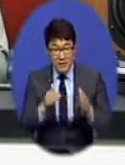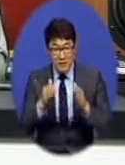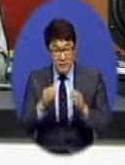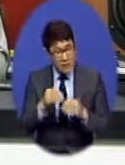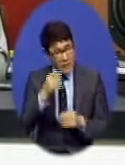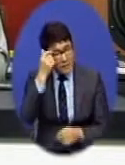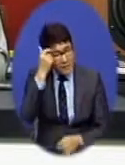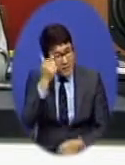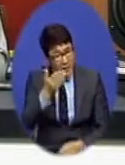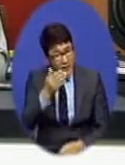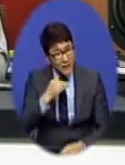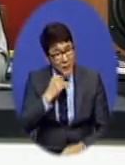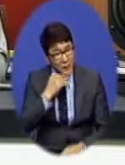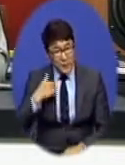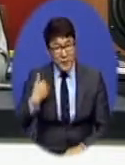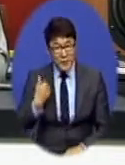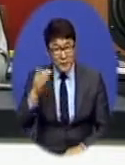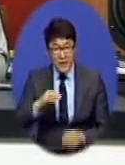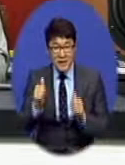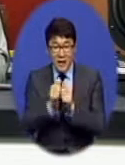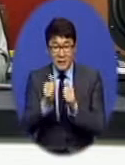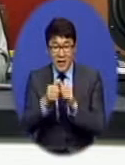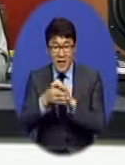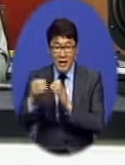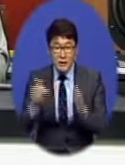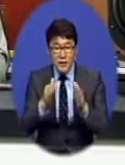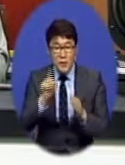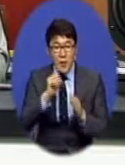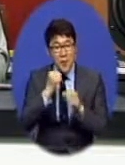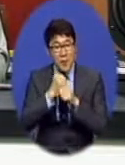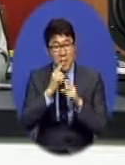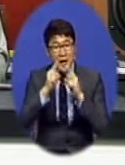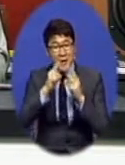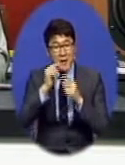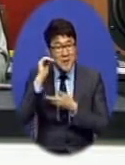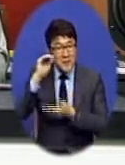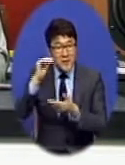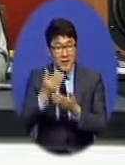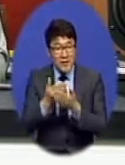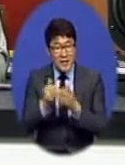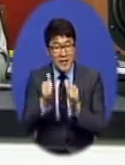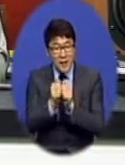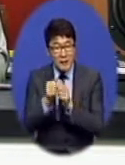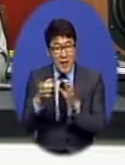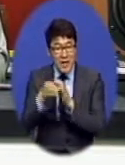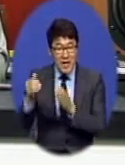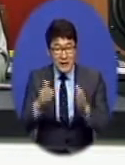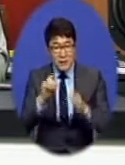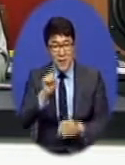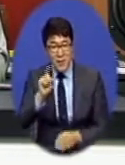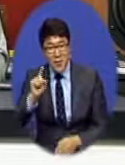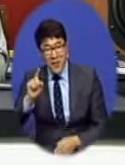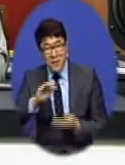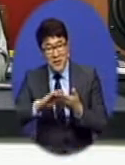어떻게 연세가 얼마나 되셨는지 모르겠지만 남자의 길 하면은 한마디로 예약하면 남자의 길은 뭐다 생각나는 대로